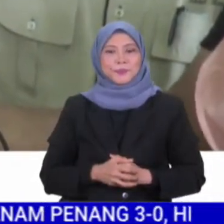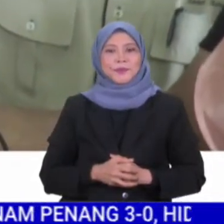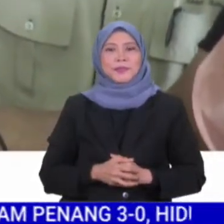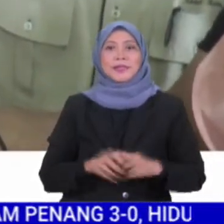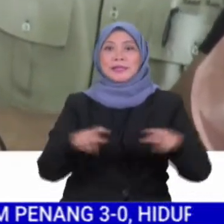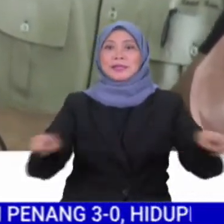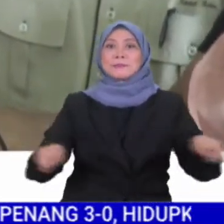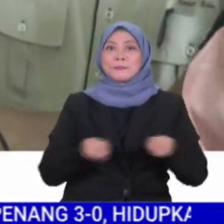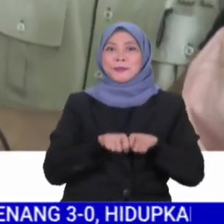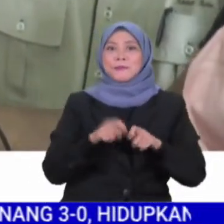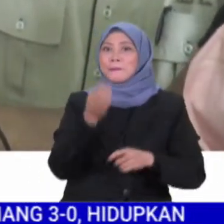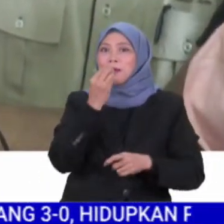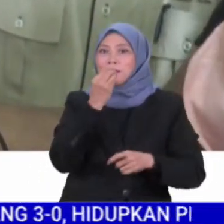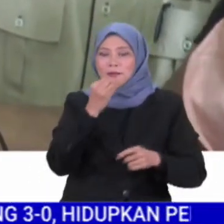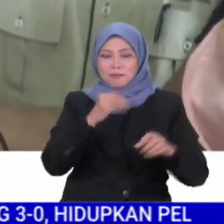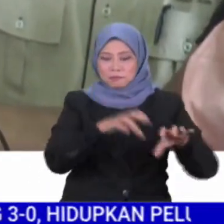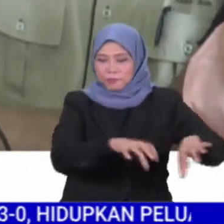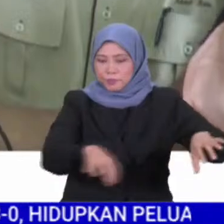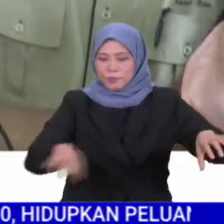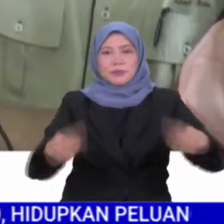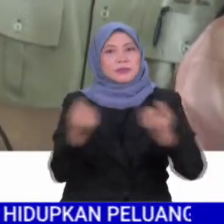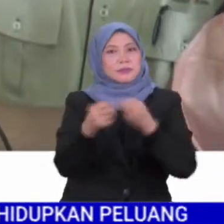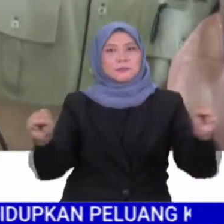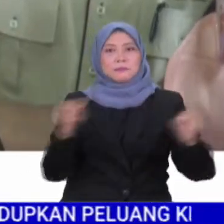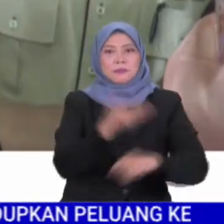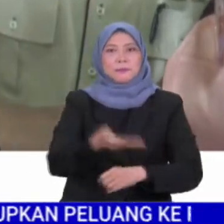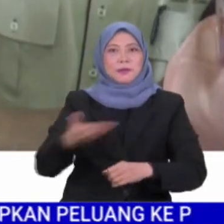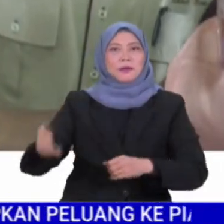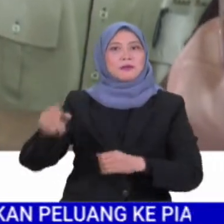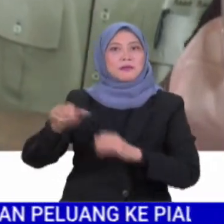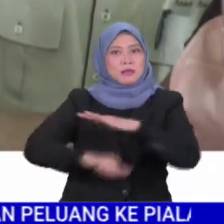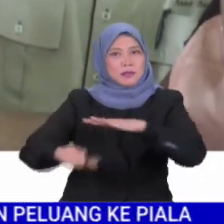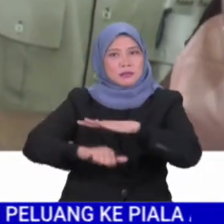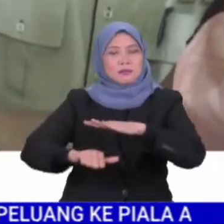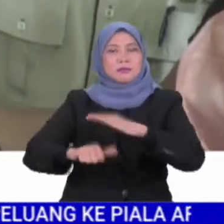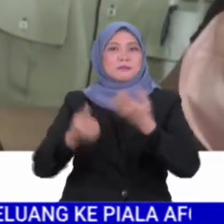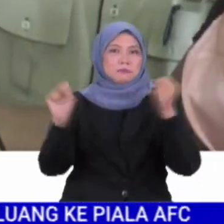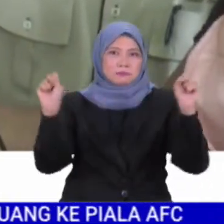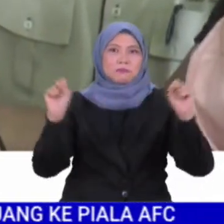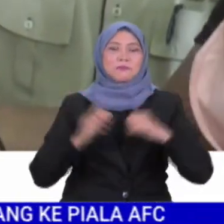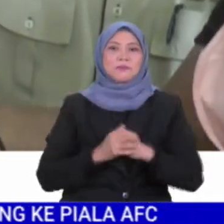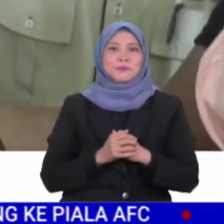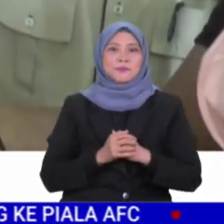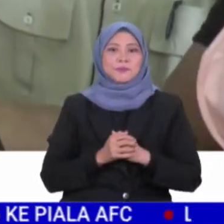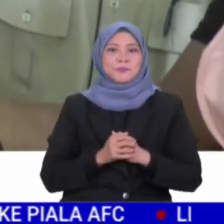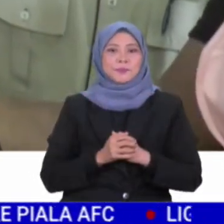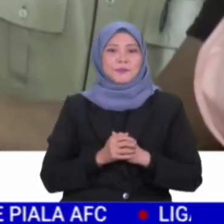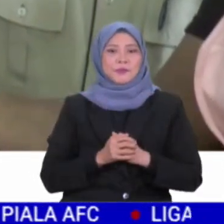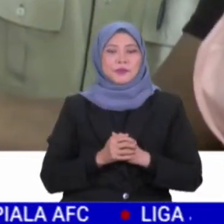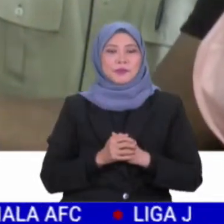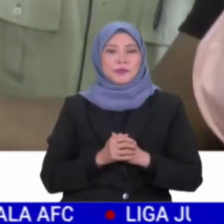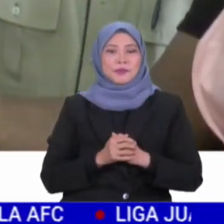Depot-depot makanan kita pun sudah mula dipenuhkan dengan barang-barang keperluan dan begitu juga tentang